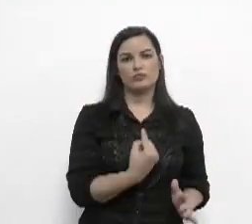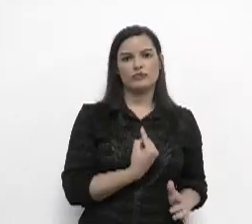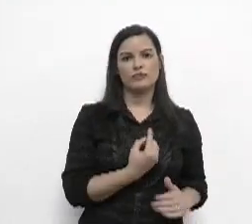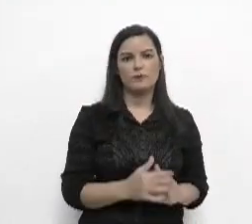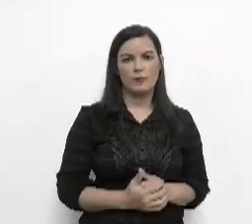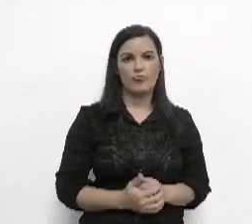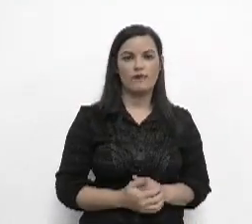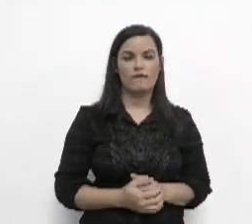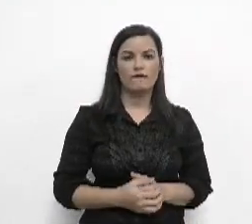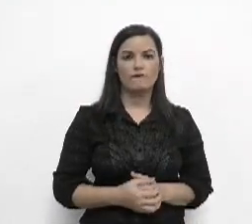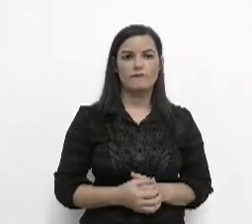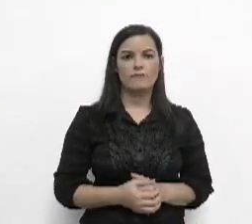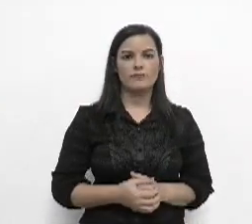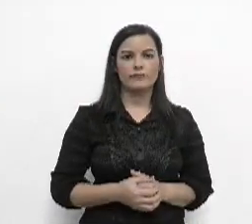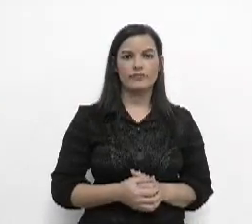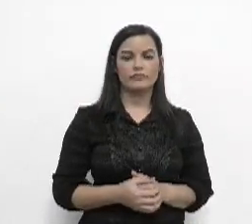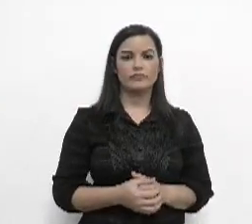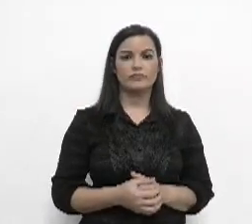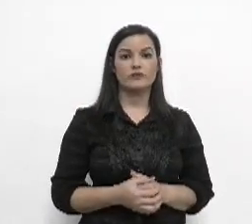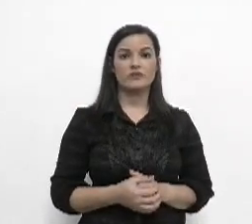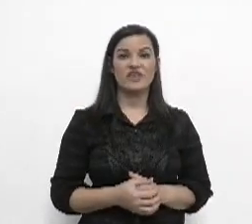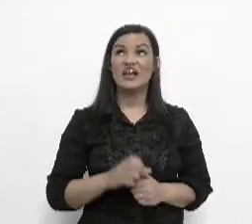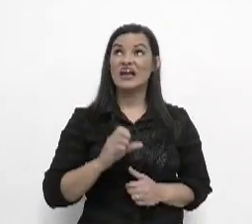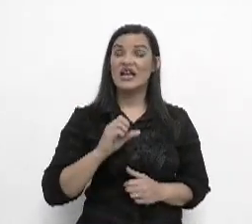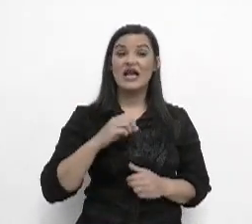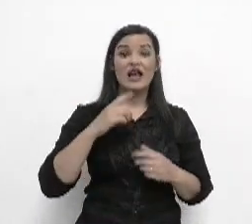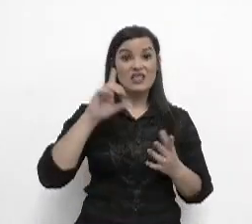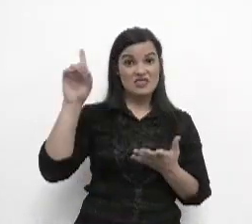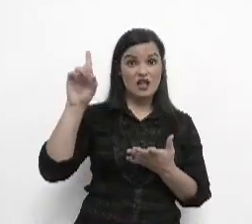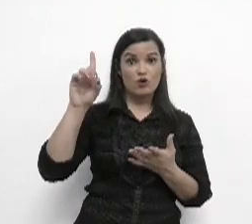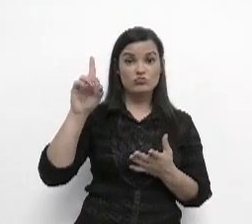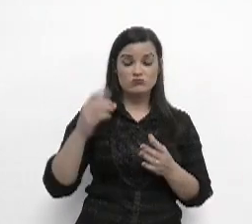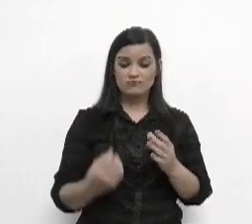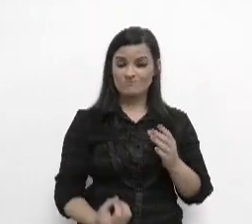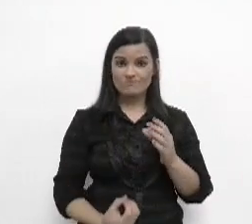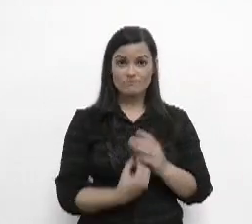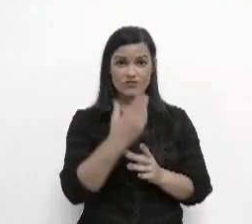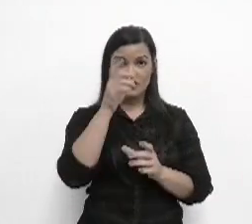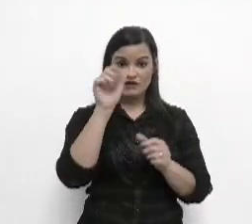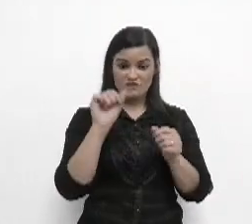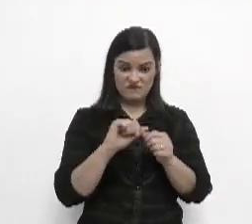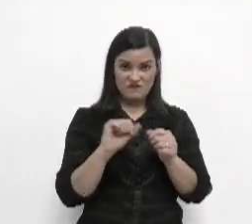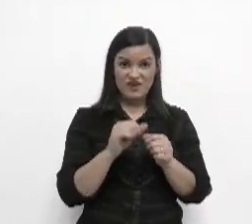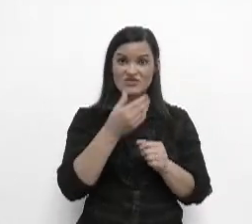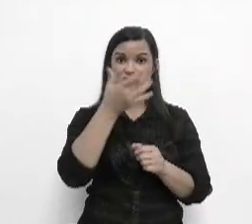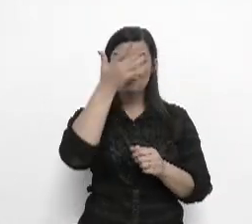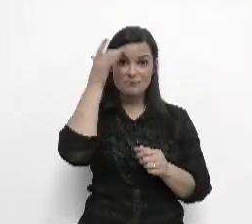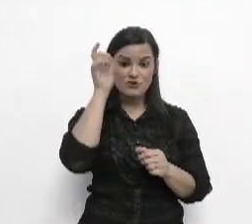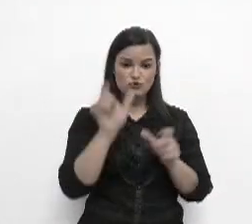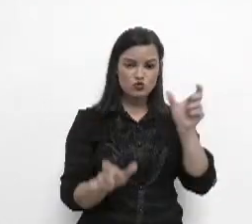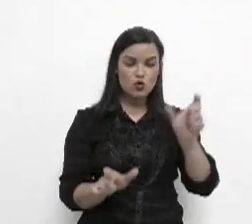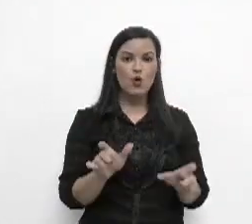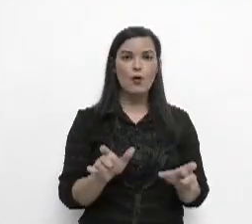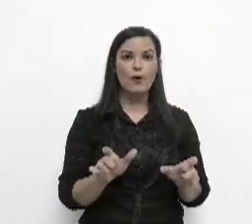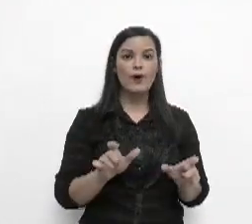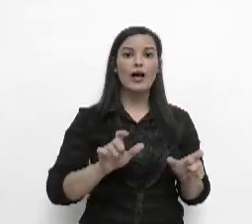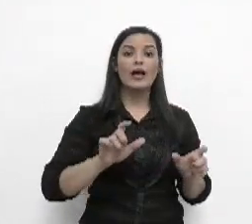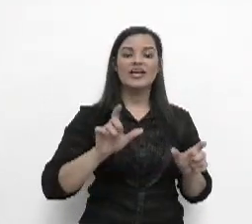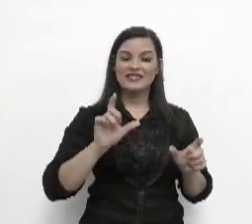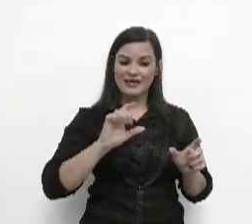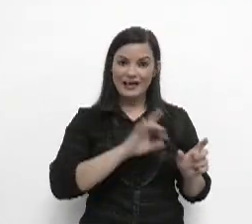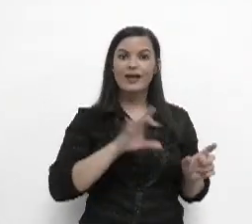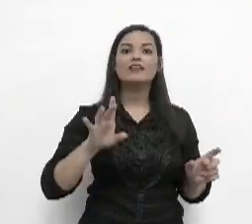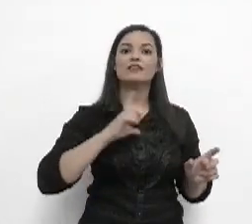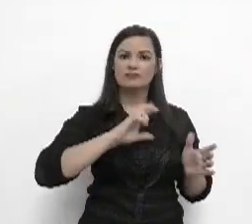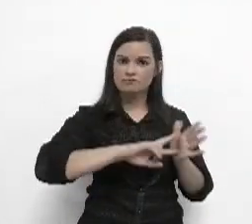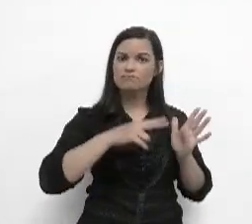때는 의미 없이 만든 사람은 한 사람도 없습니다. Quando Deus criou o homem, ele não criou nenhum homem que não tivesse significado algum em sua vida. 그러나 사명을